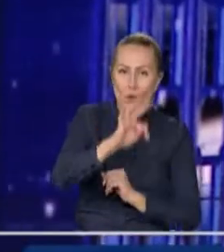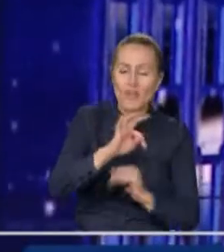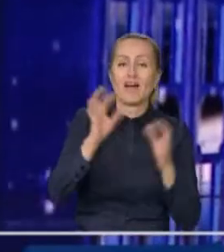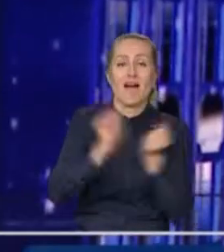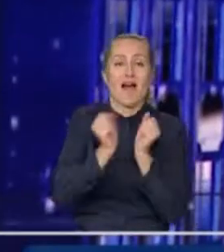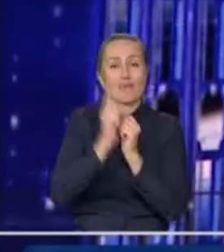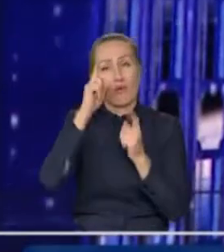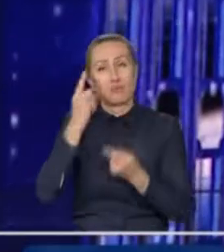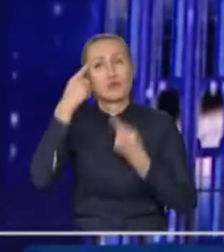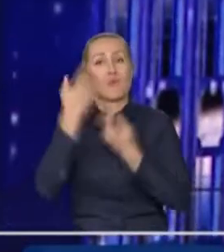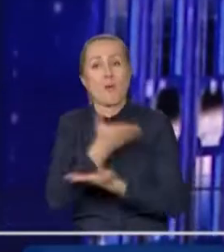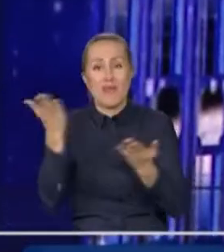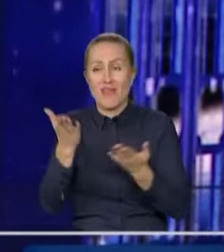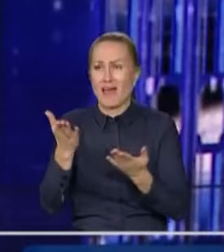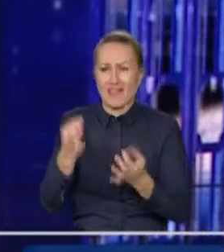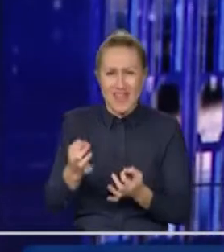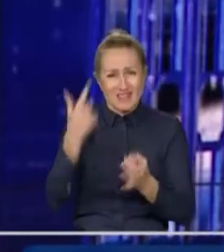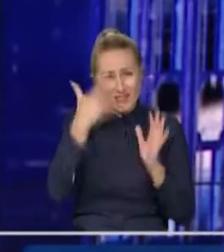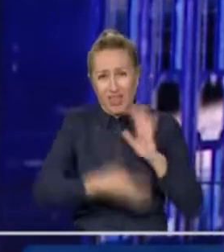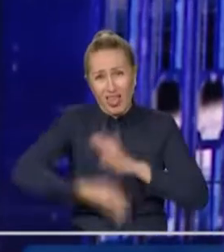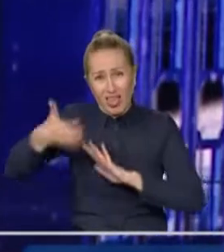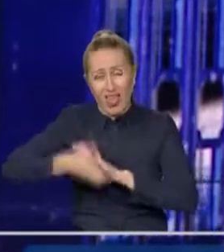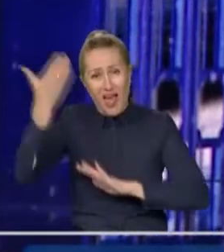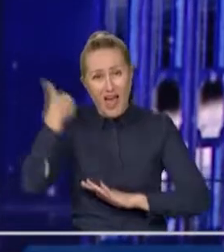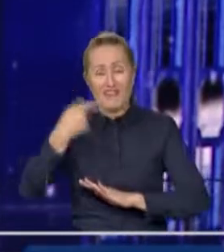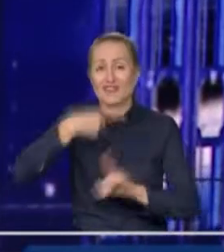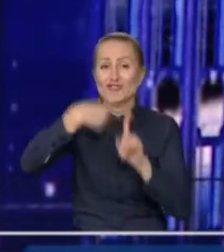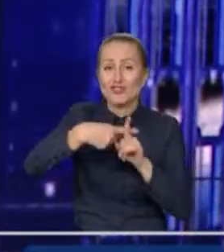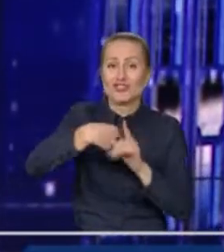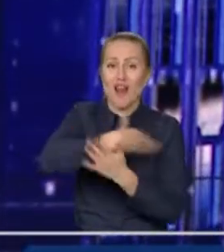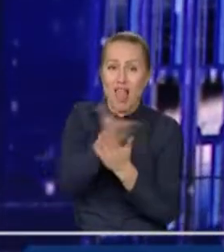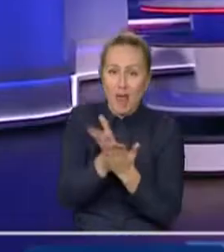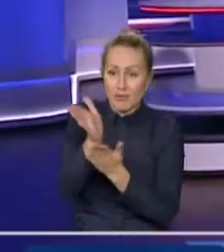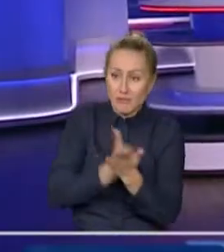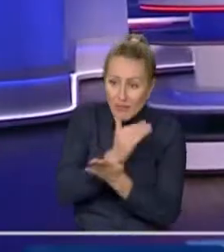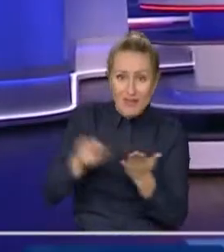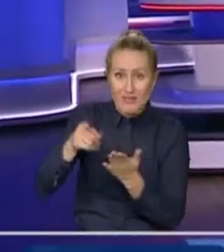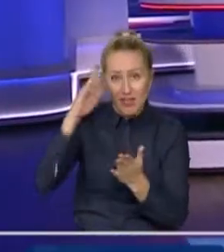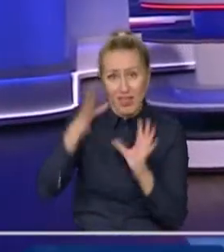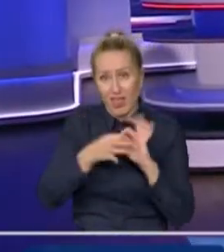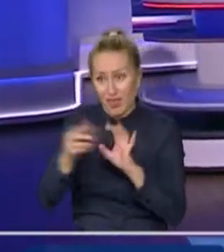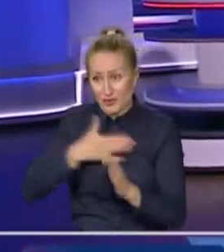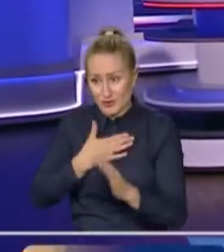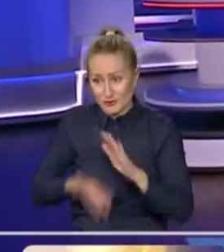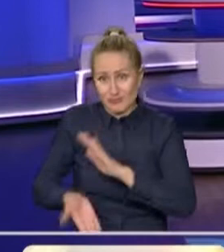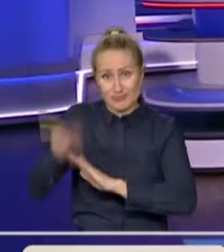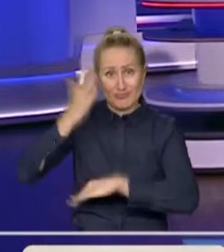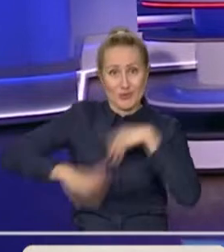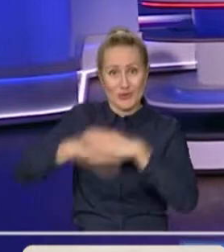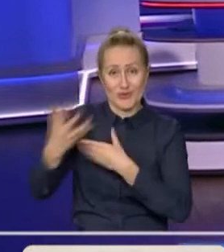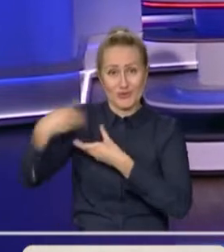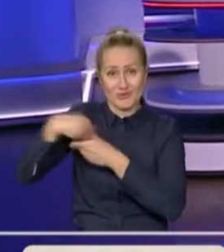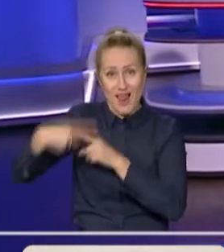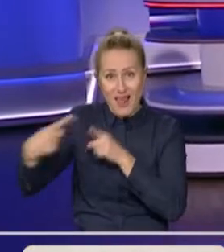przypominanie o tym, że krzyż na chlebie to jest to, co zbudowało go, o czym on zasadniczo tęskni. No to